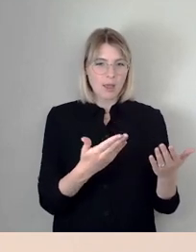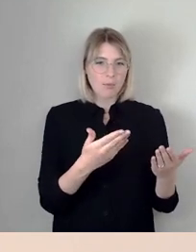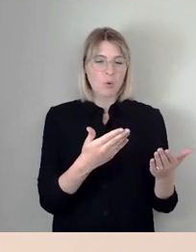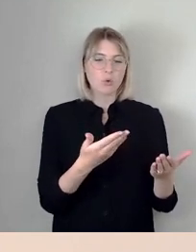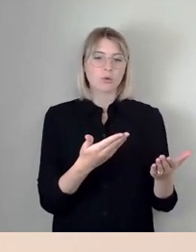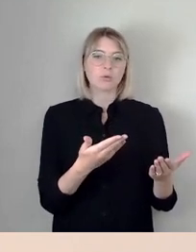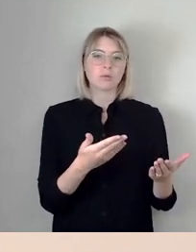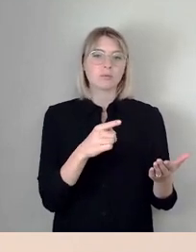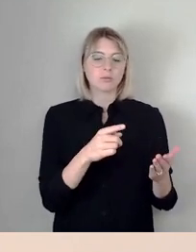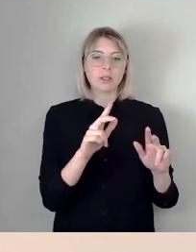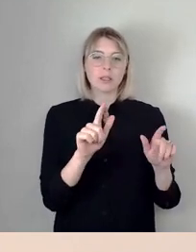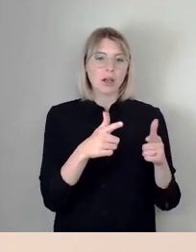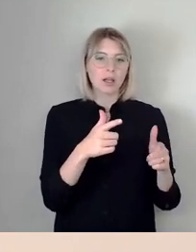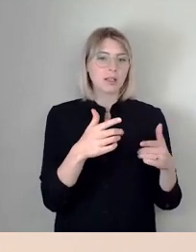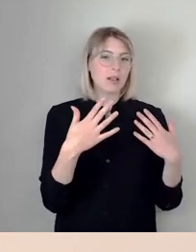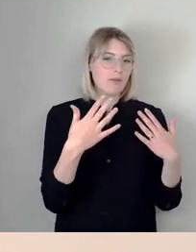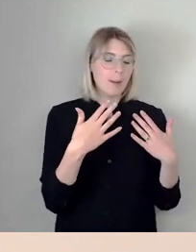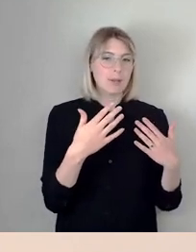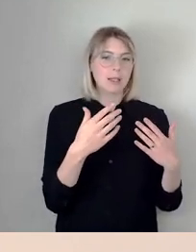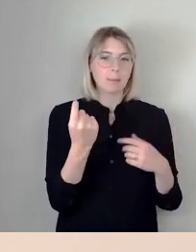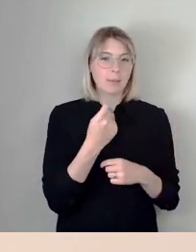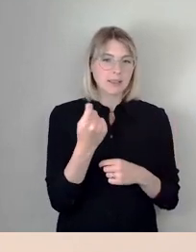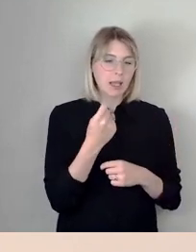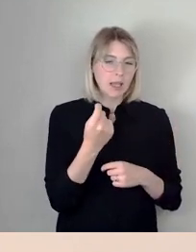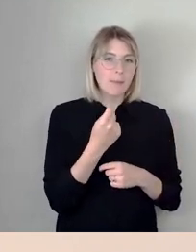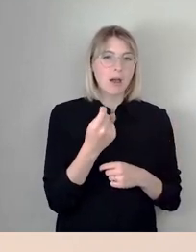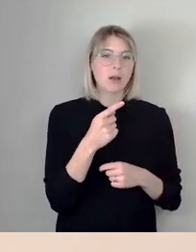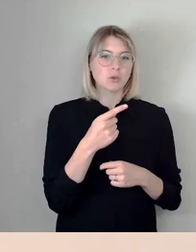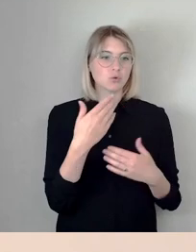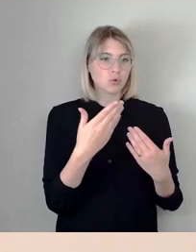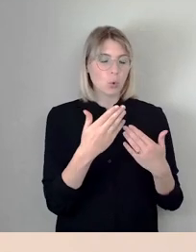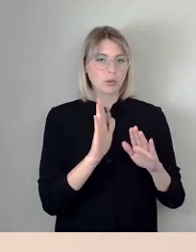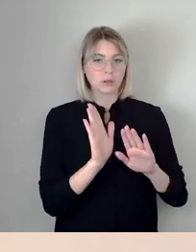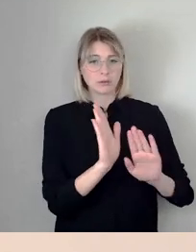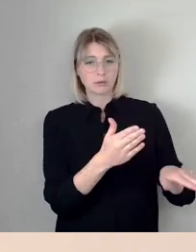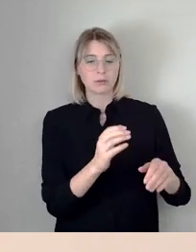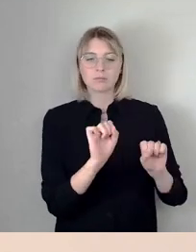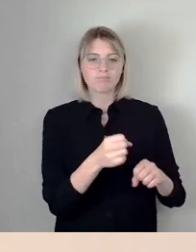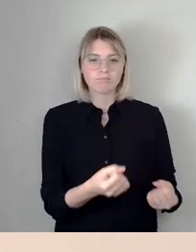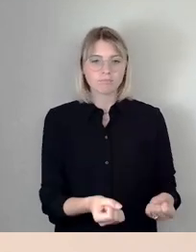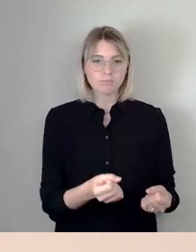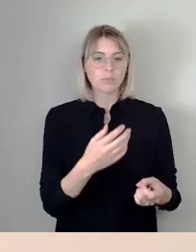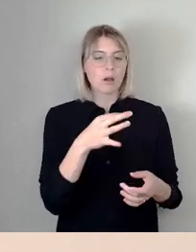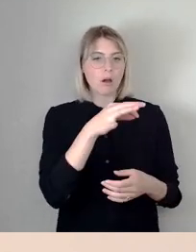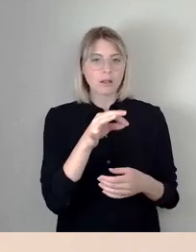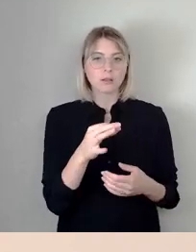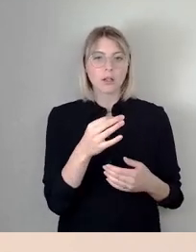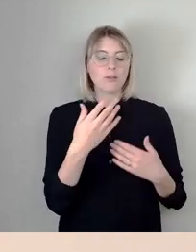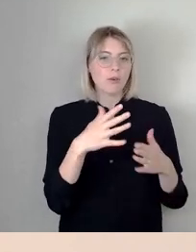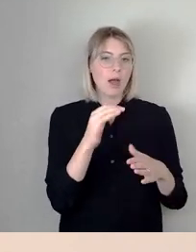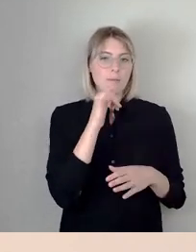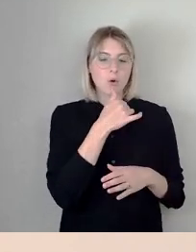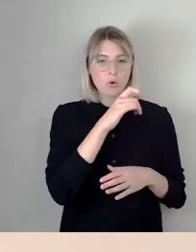keine gewerblichen Betriebe, die sozusagen verdrängt werden können, sondern wir haben dort vereinzelt Freiberufler, die